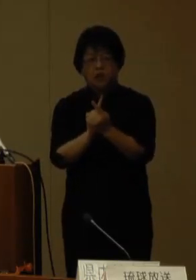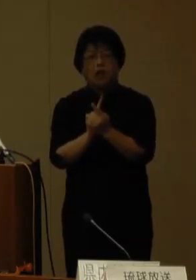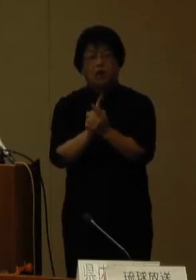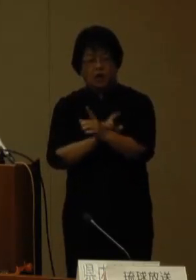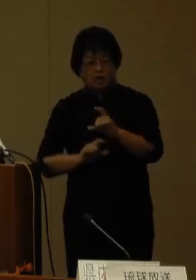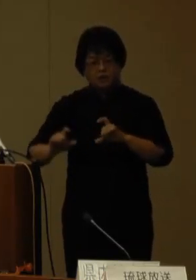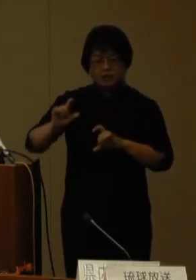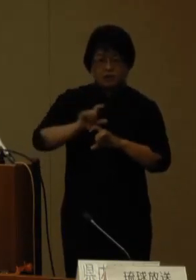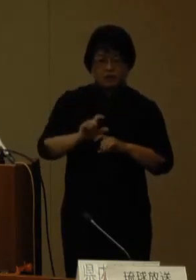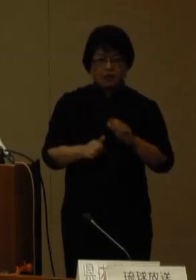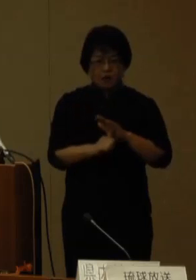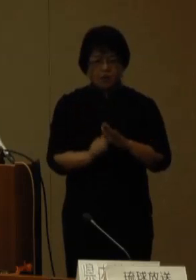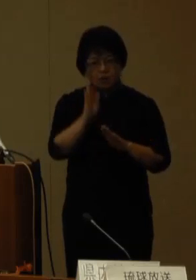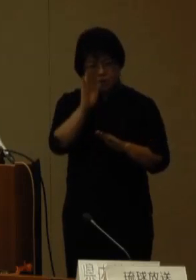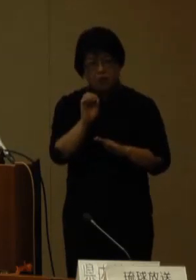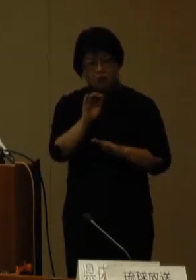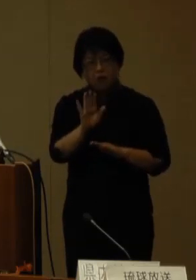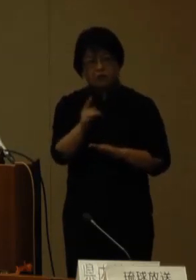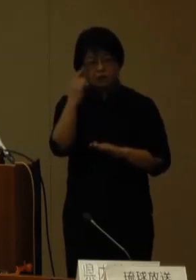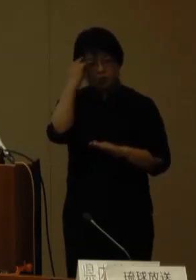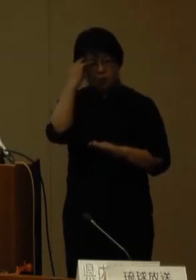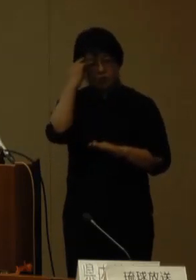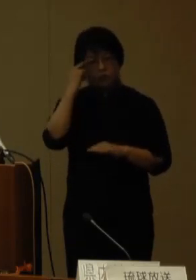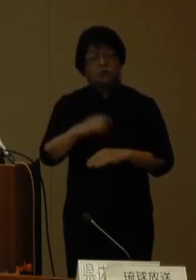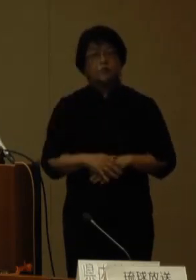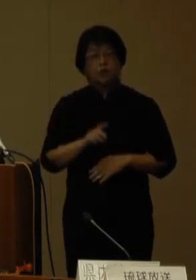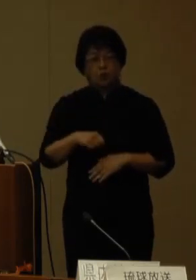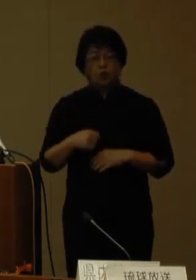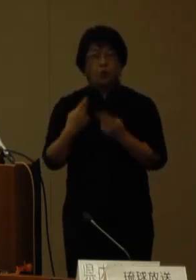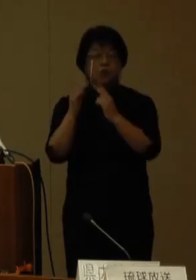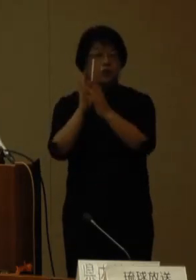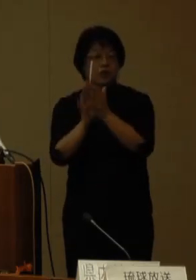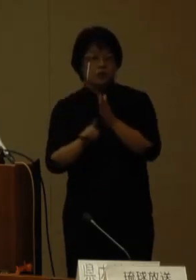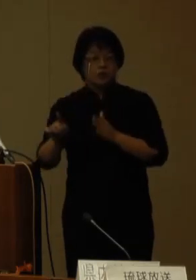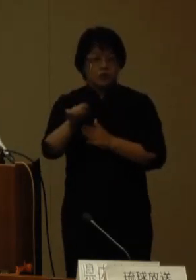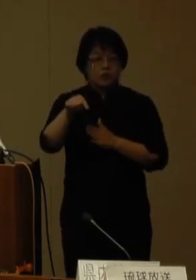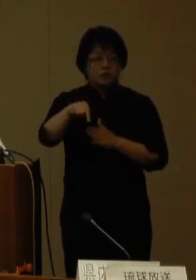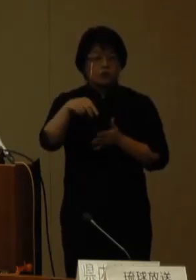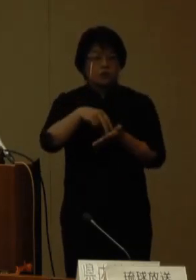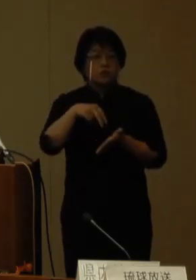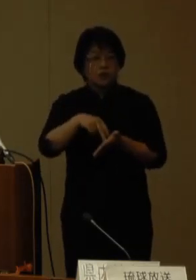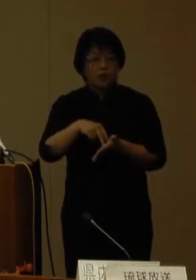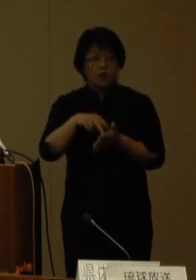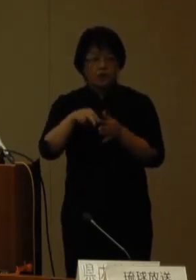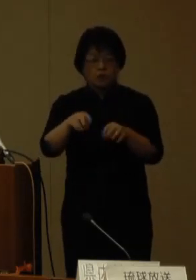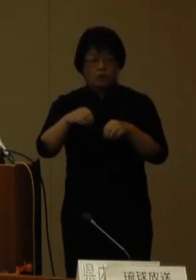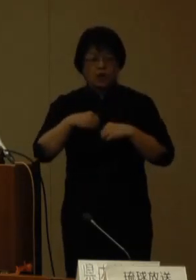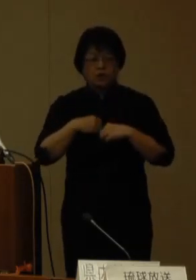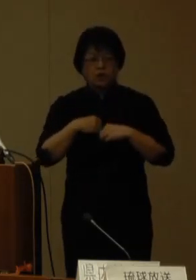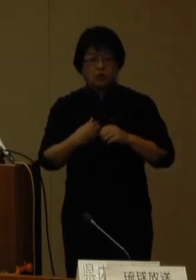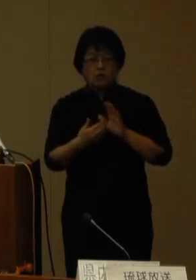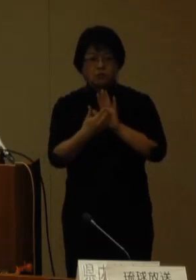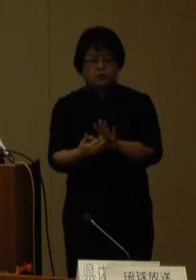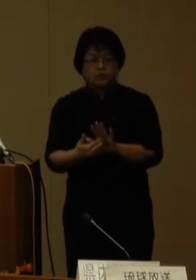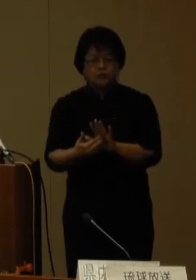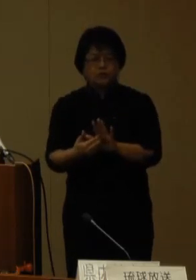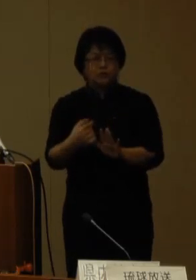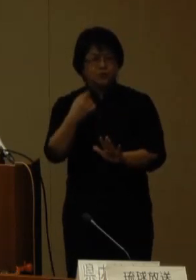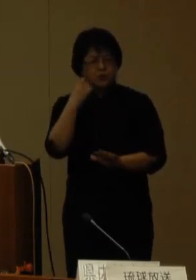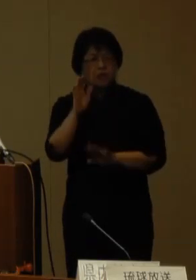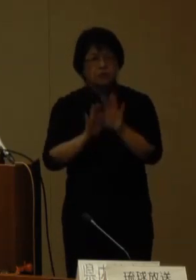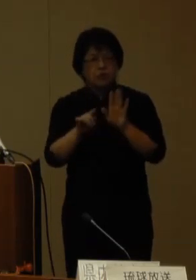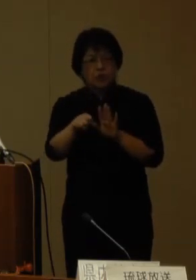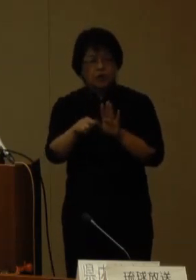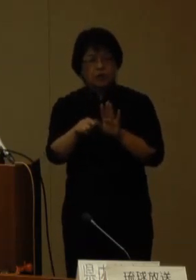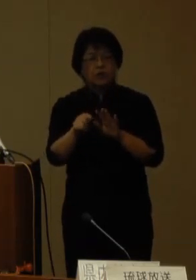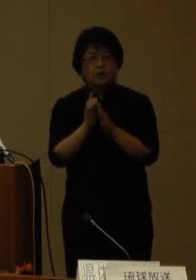というふうに発言あったと思うんですけれども、まあ、今回この県政のリーダーとしてですね、この今感染を抑えられていない状況で県民にこうまた